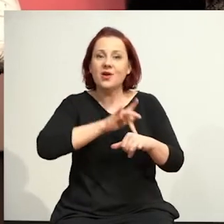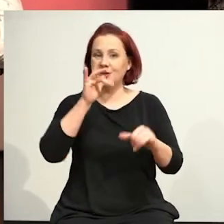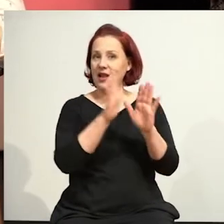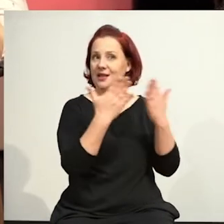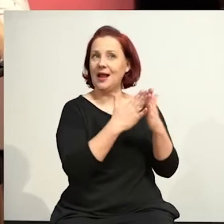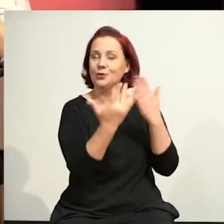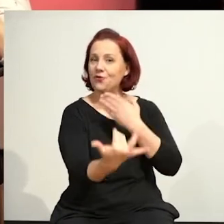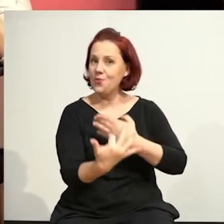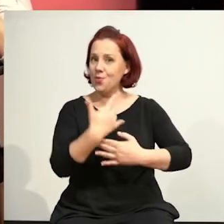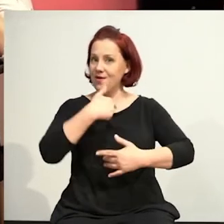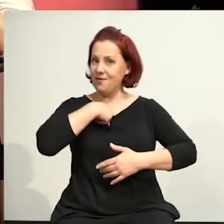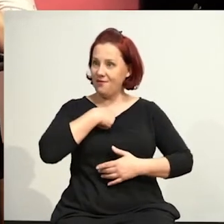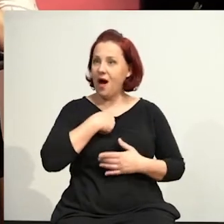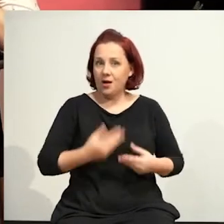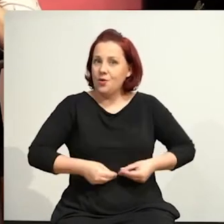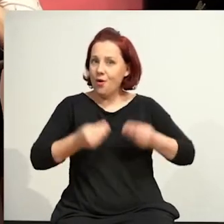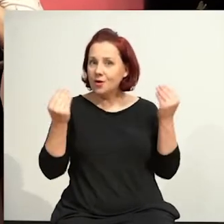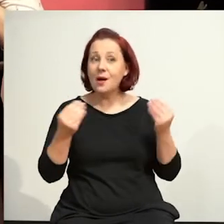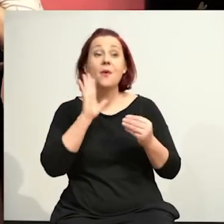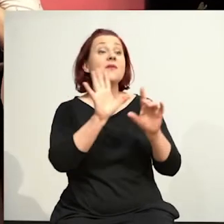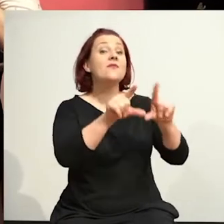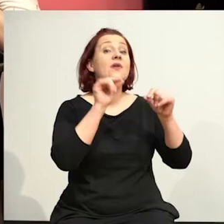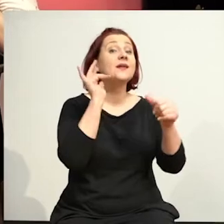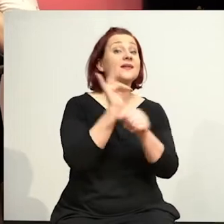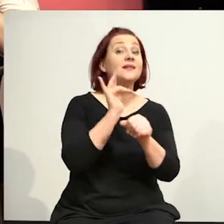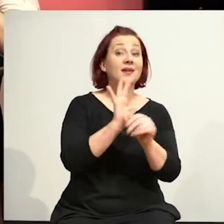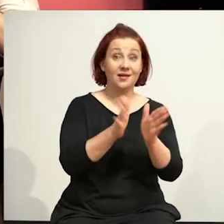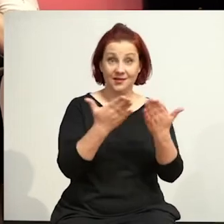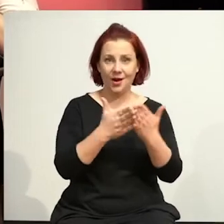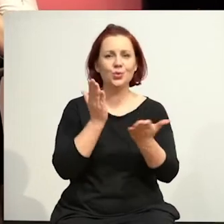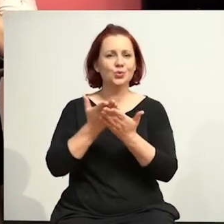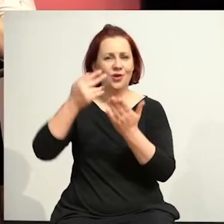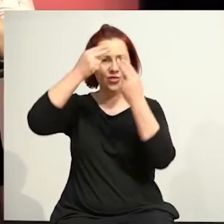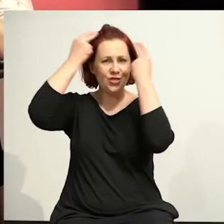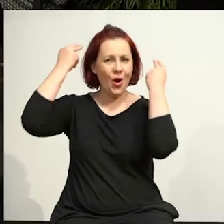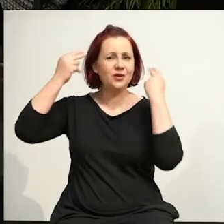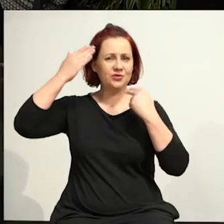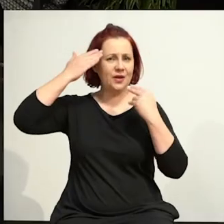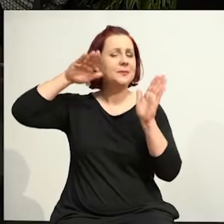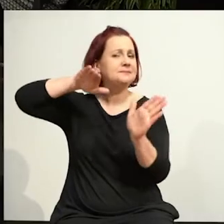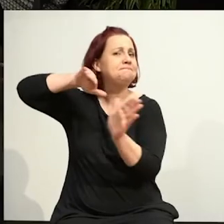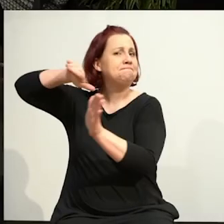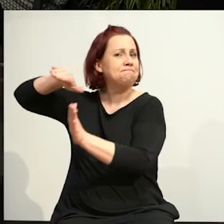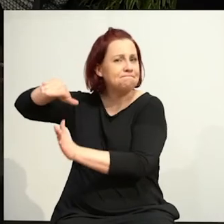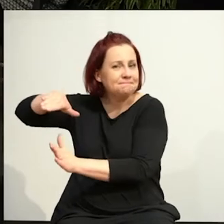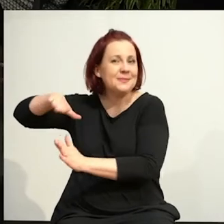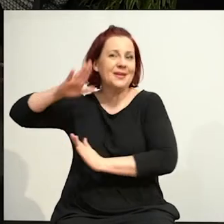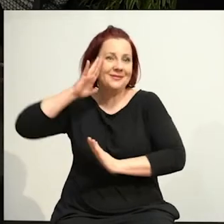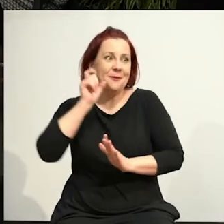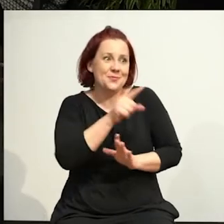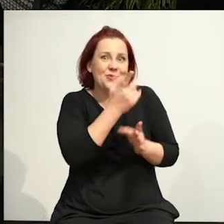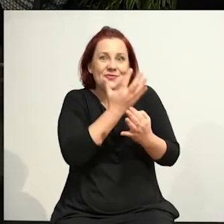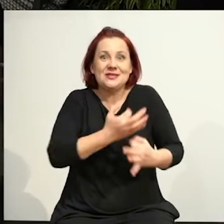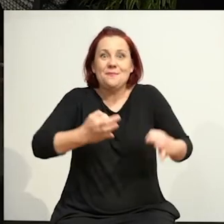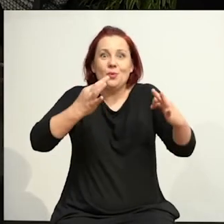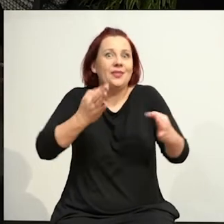literackiej. I później już wybierając krytykę literacką, zostawiłam Norwida tak świadomie, bo powiedziałam, że jeszcze jest literatura